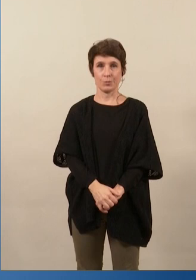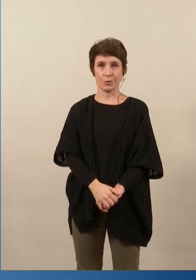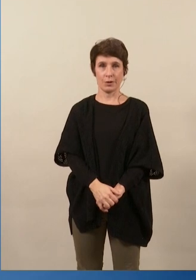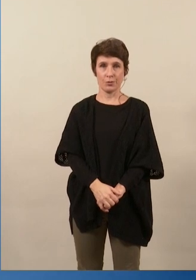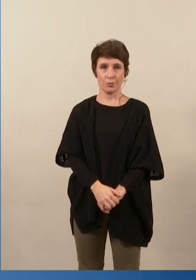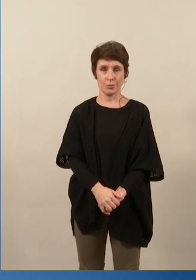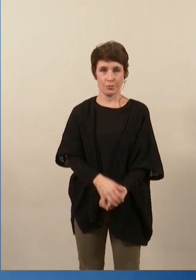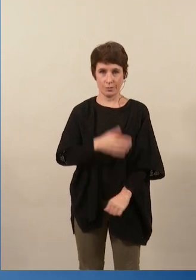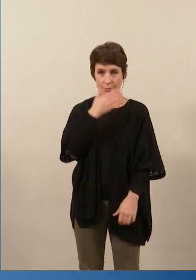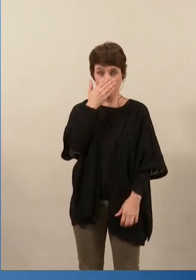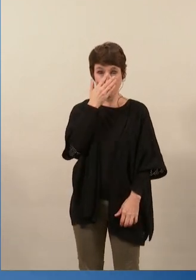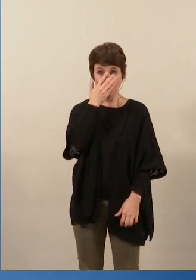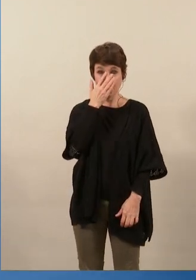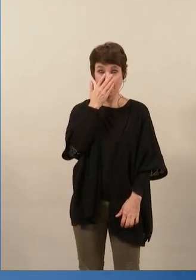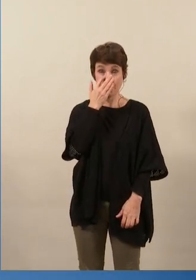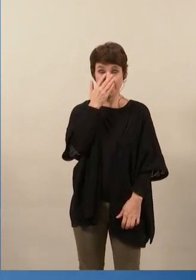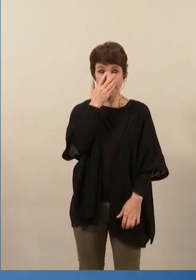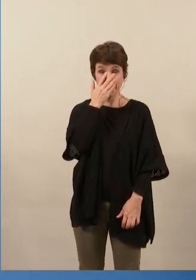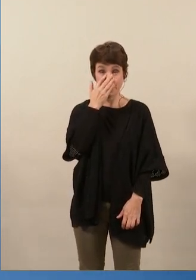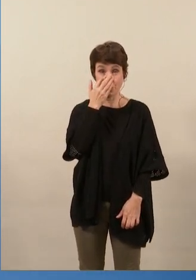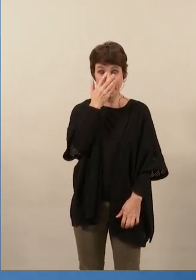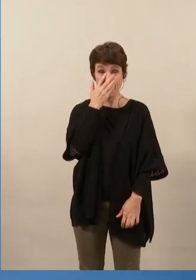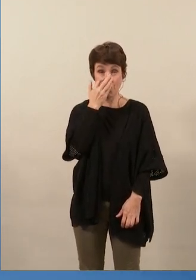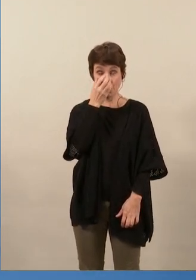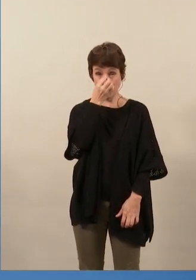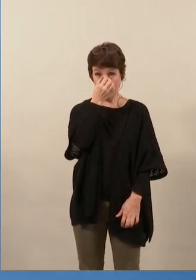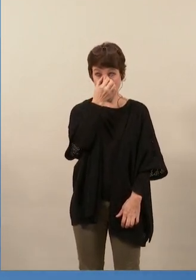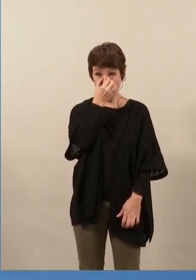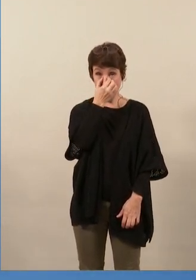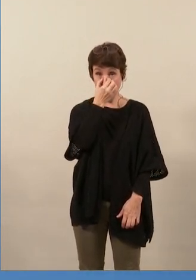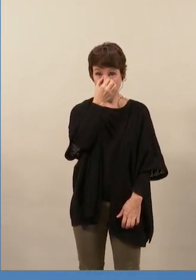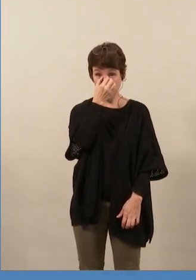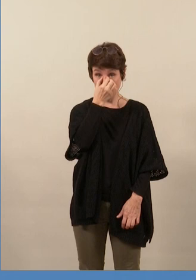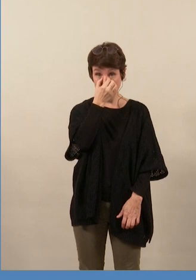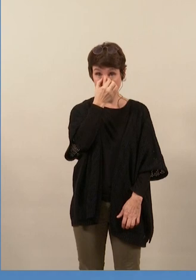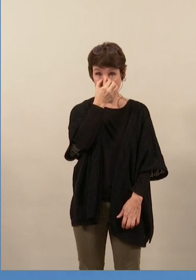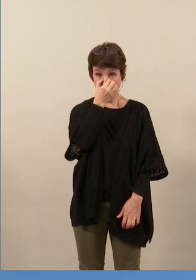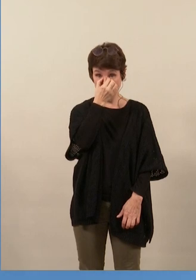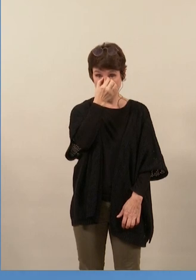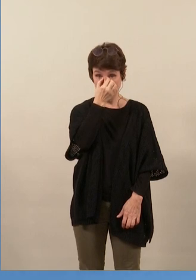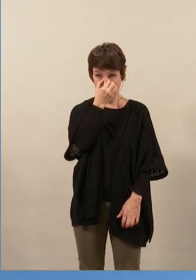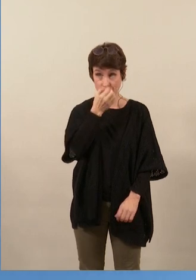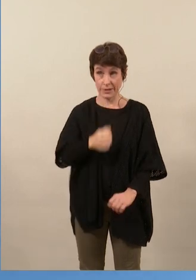criief Lucile Leureux Elisa Martin lur